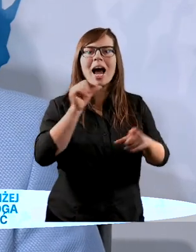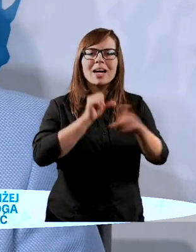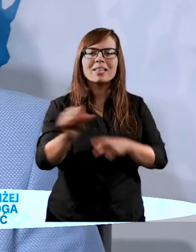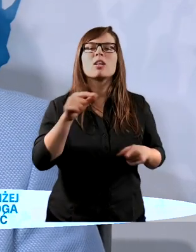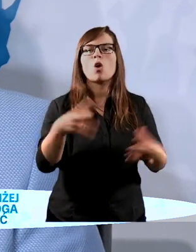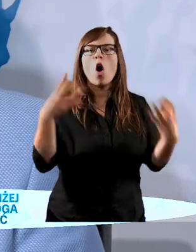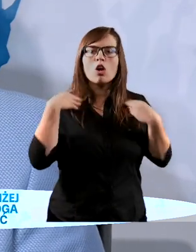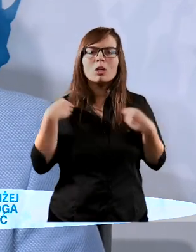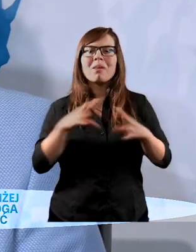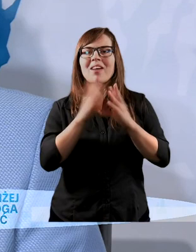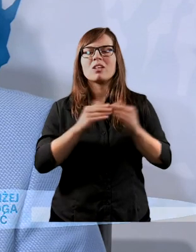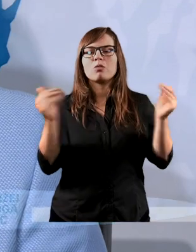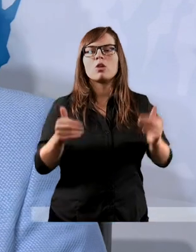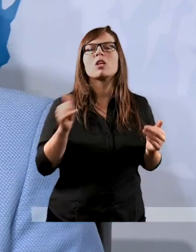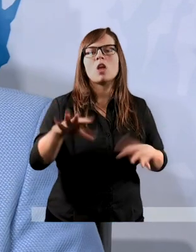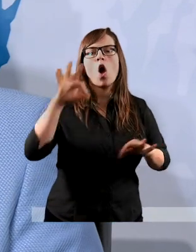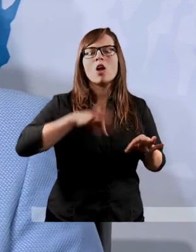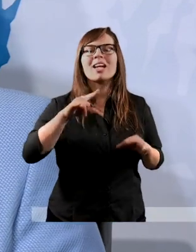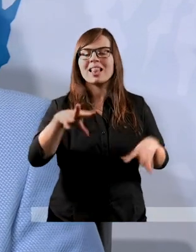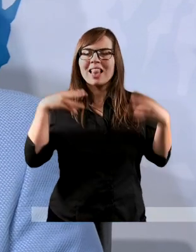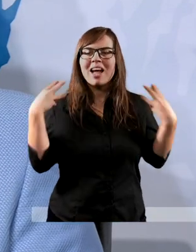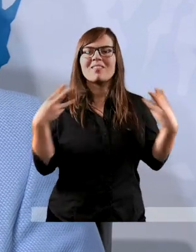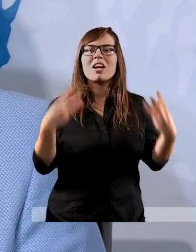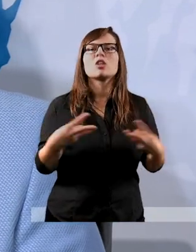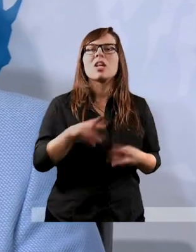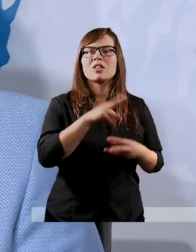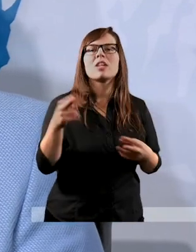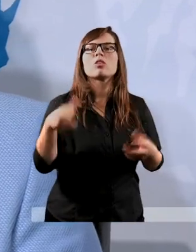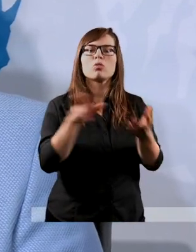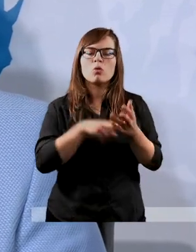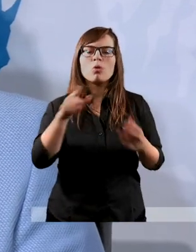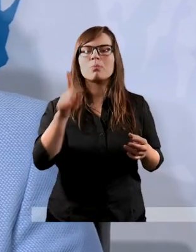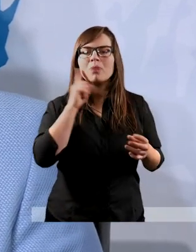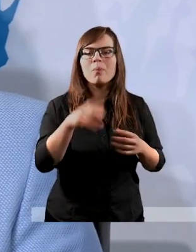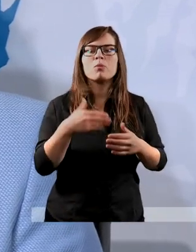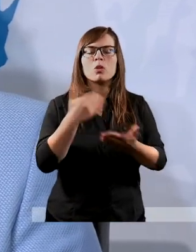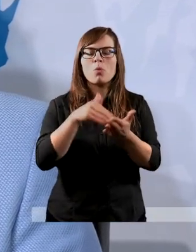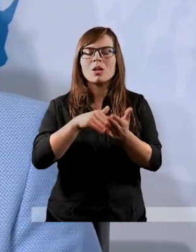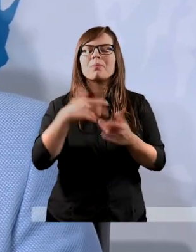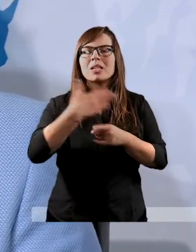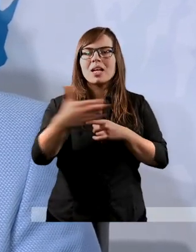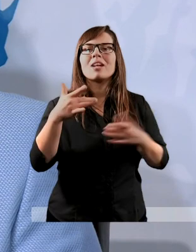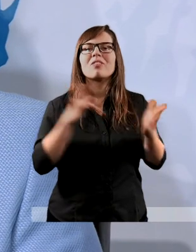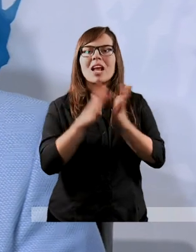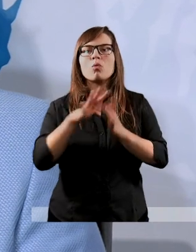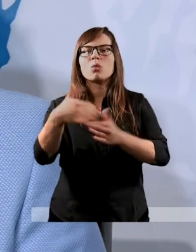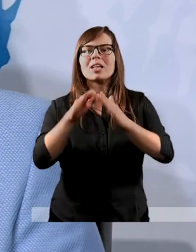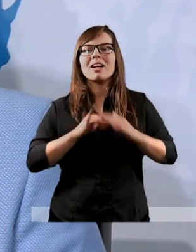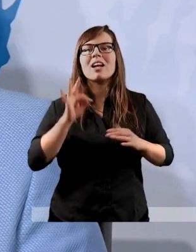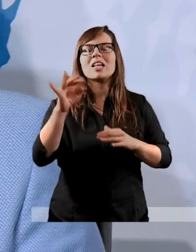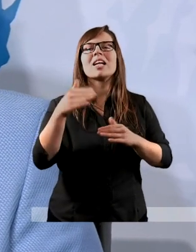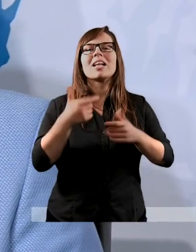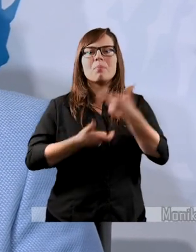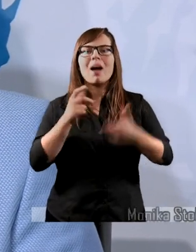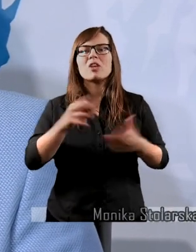ziemi otrzymywać, no ale przede wszystkim uzyskać to najważniejsze, gdzie na sądzie ostatecznym Jezus okryje cię szatą sprawiedliwości i